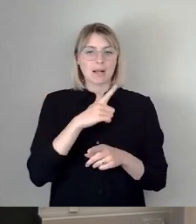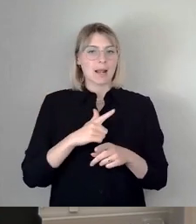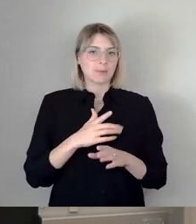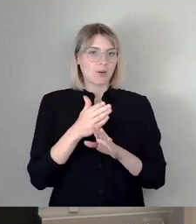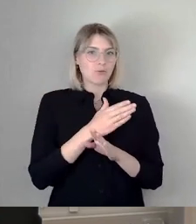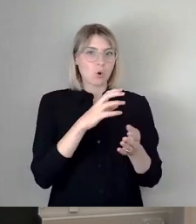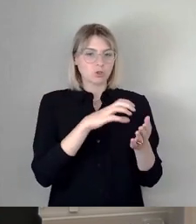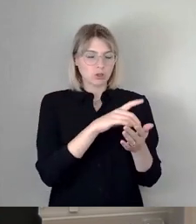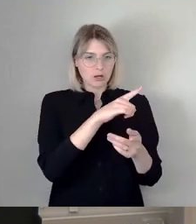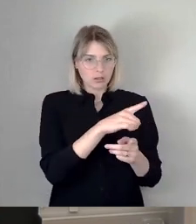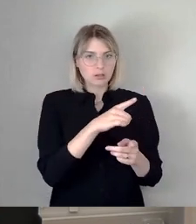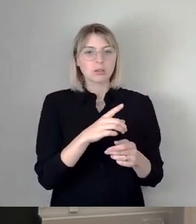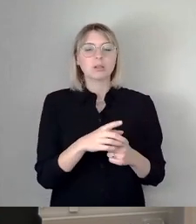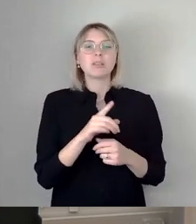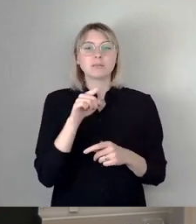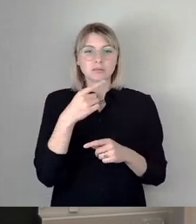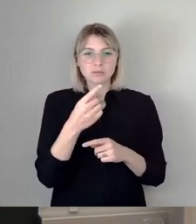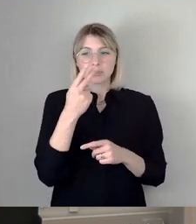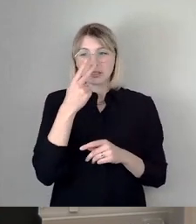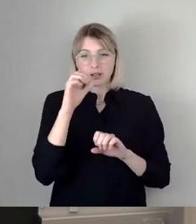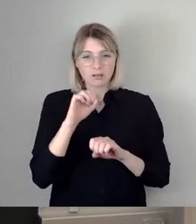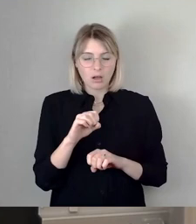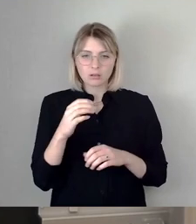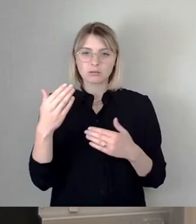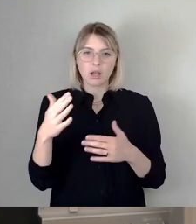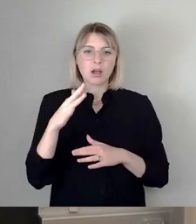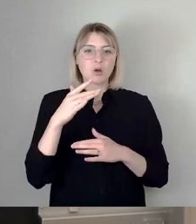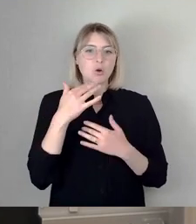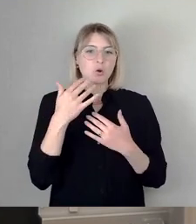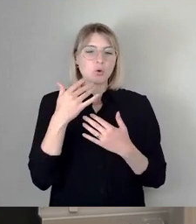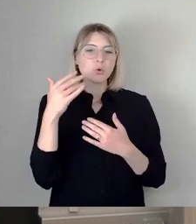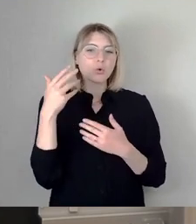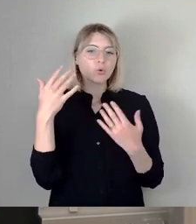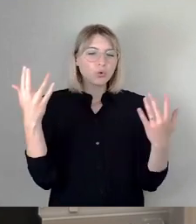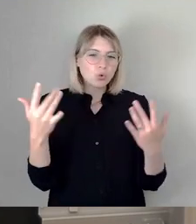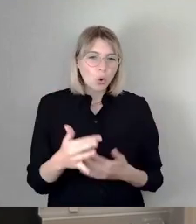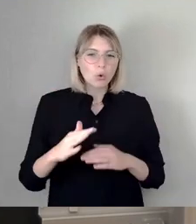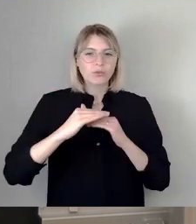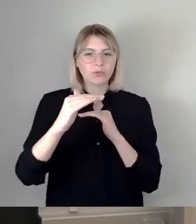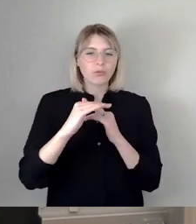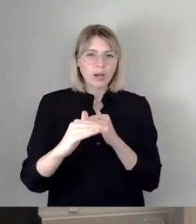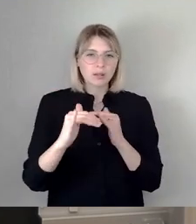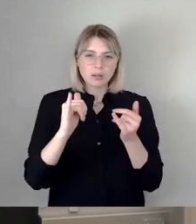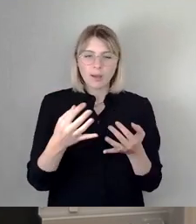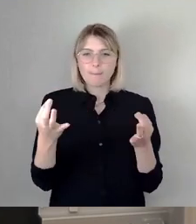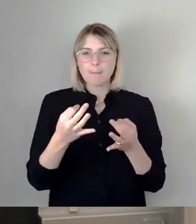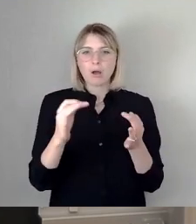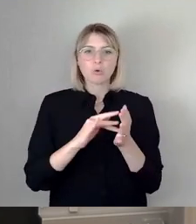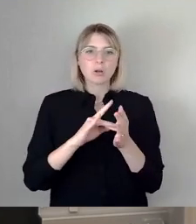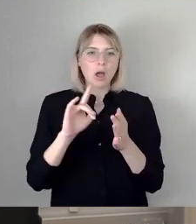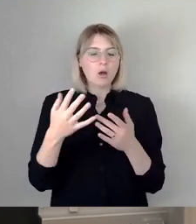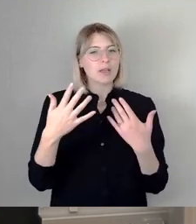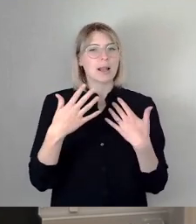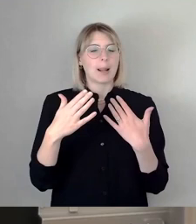dann wird ein Blümerand. Und so war eigentlich die Idee, dass dort eine Grünfläche eigentlich angemessen ist, auch um dort ein bisschen klimatisch was zu tun. Also die